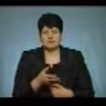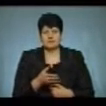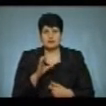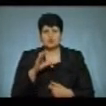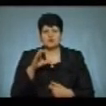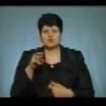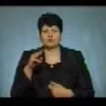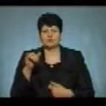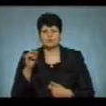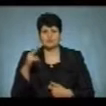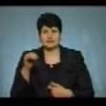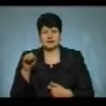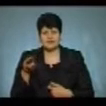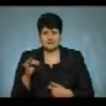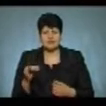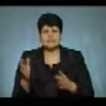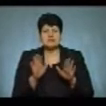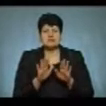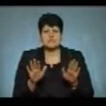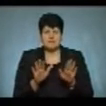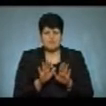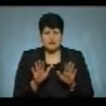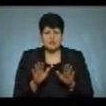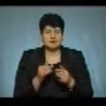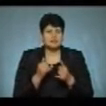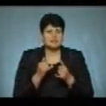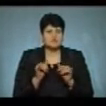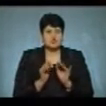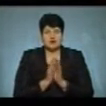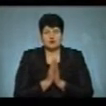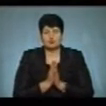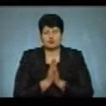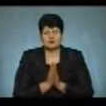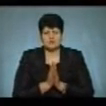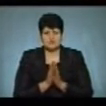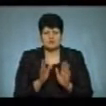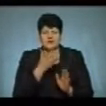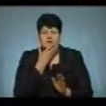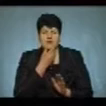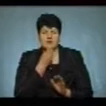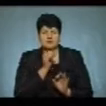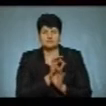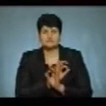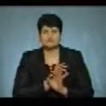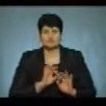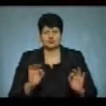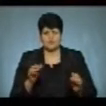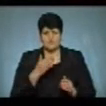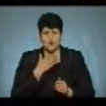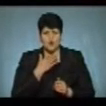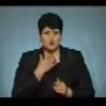студенти, які співали цей надзвичайно молитви, співали надзвичайно гарні, чудові голоса,